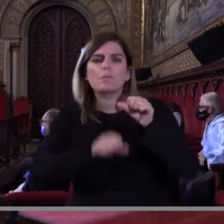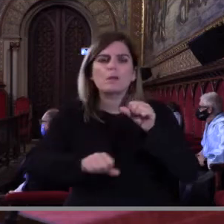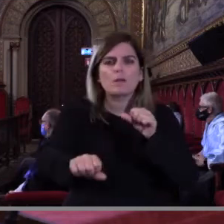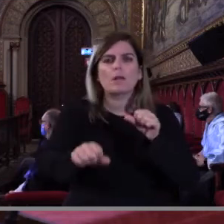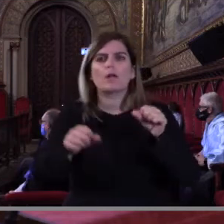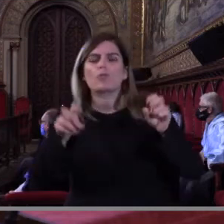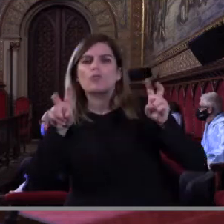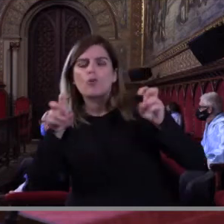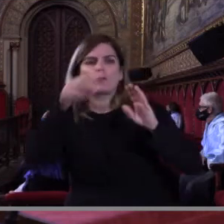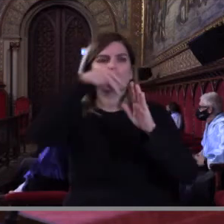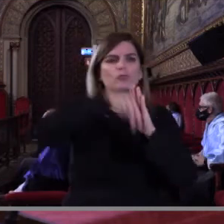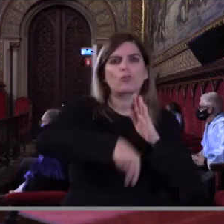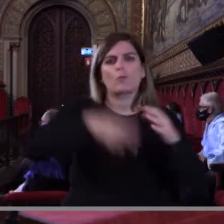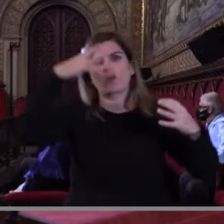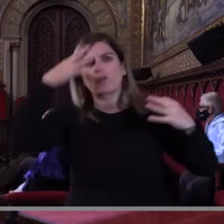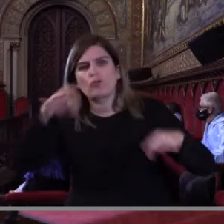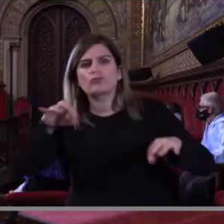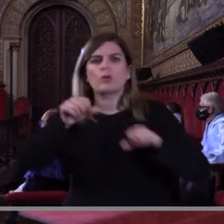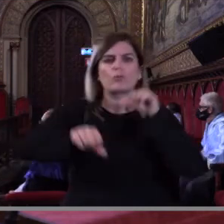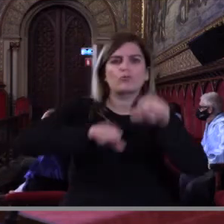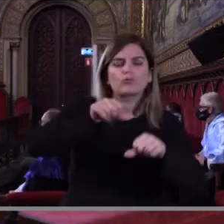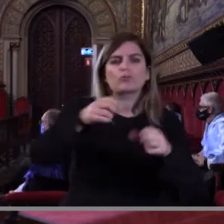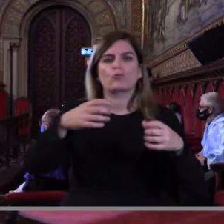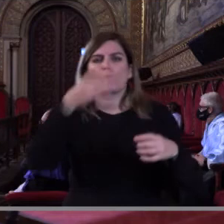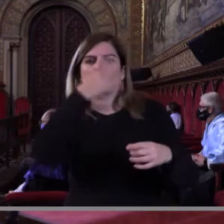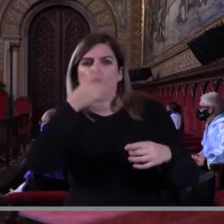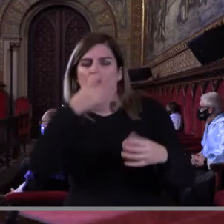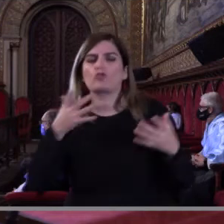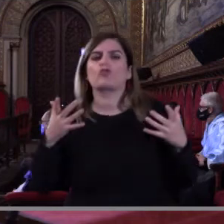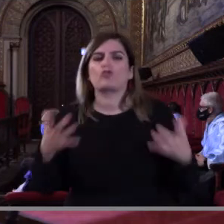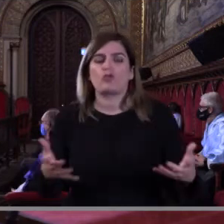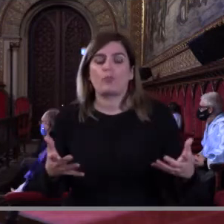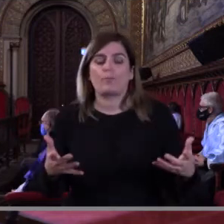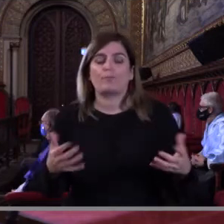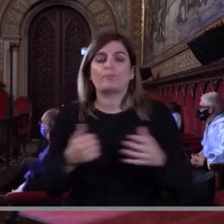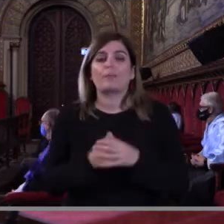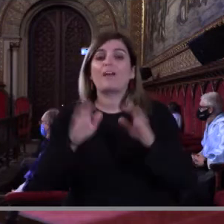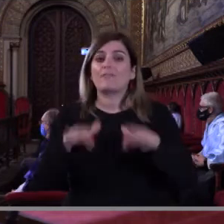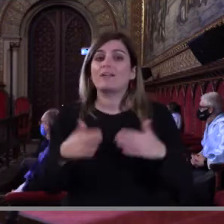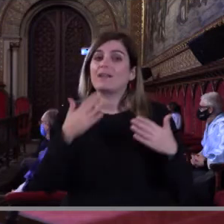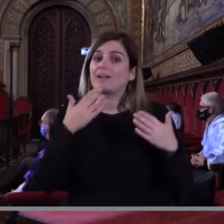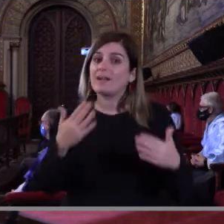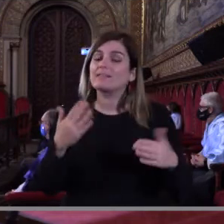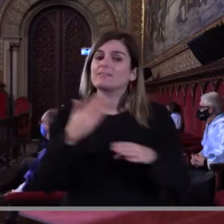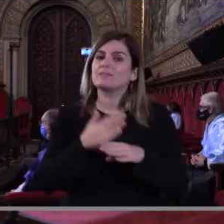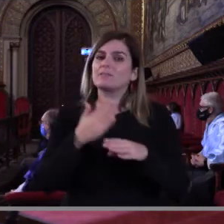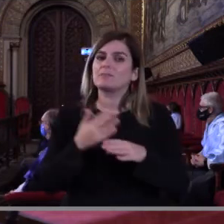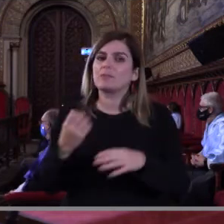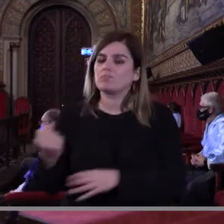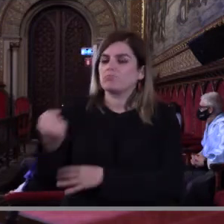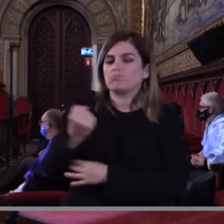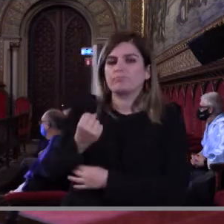més raonables i com evolucionava el coneixement. I ho ha fet amb el PIN de la Universitat de Barcelona a la